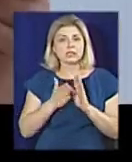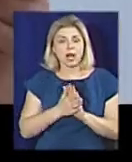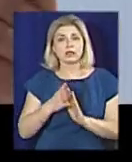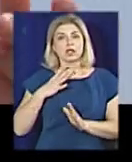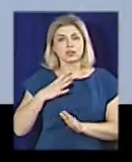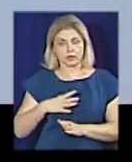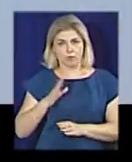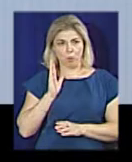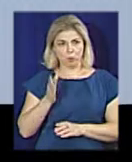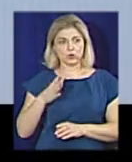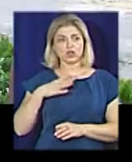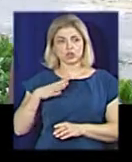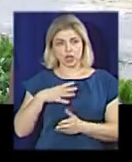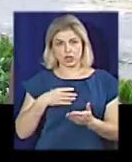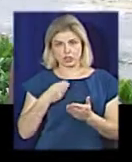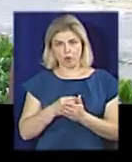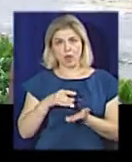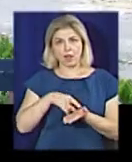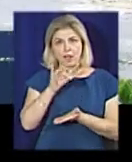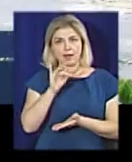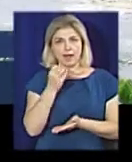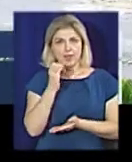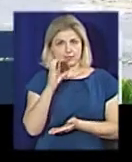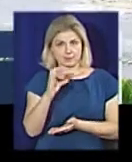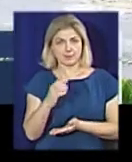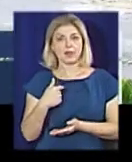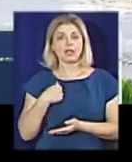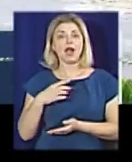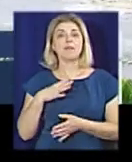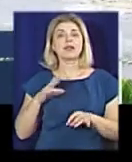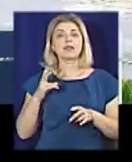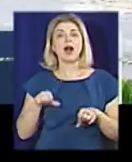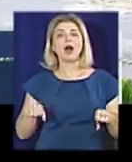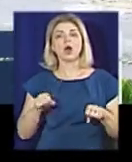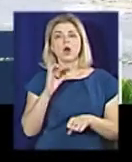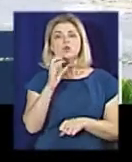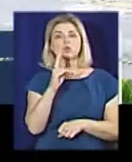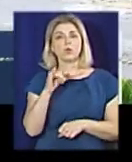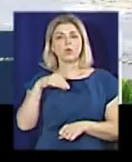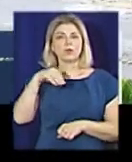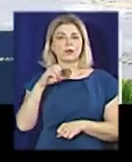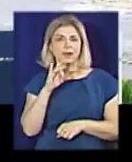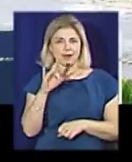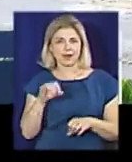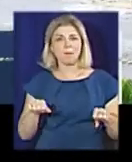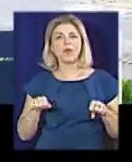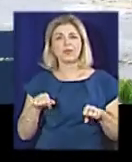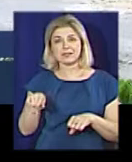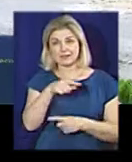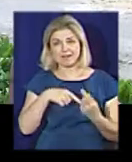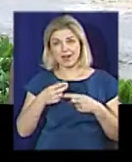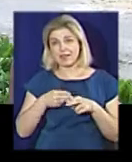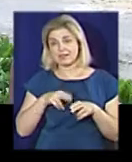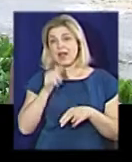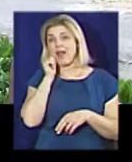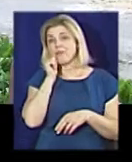свого рейсу. Я каталася на скутері, на мотоциклі. Це в них повсякденний